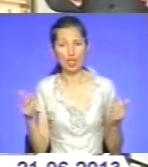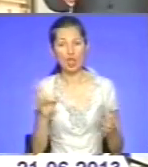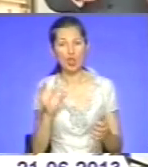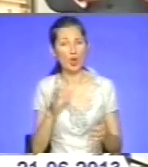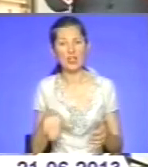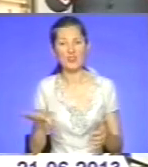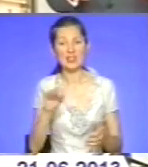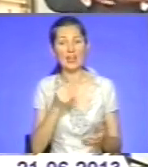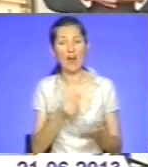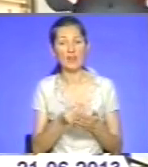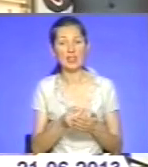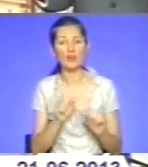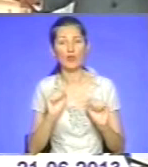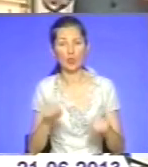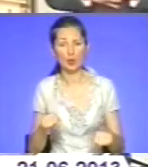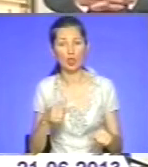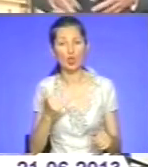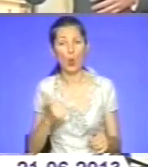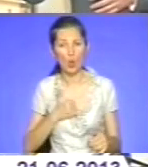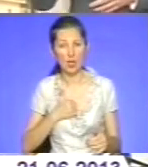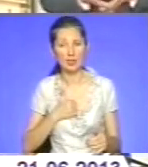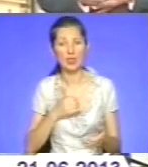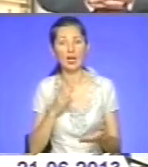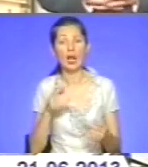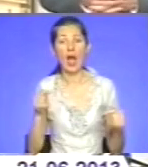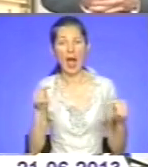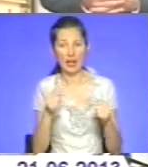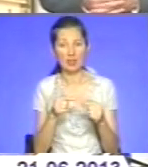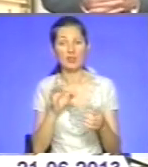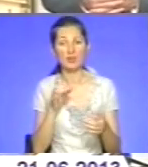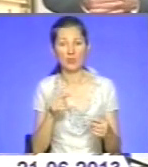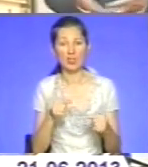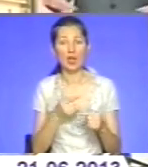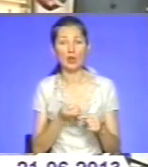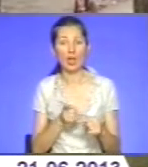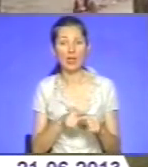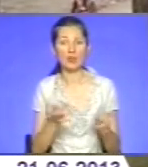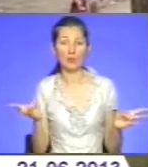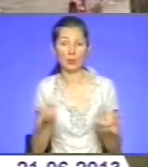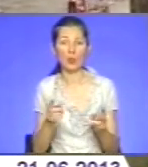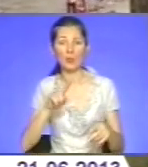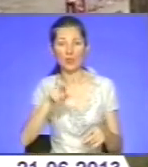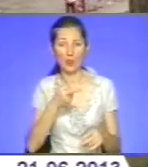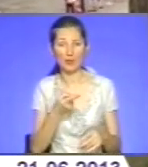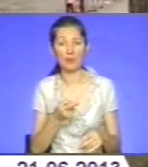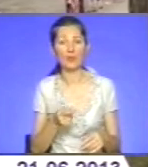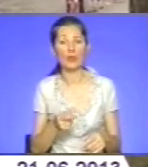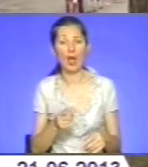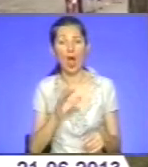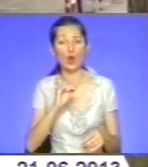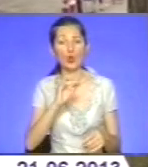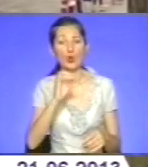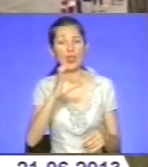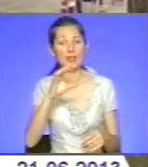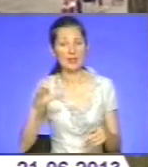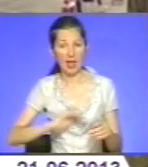всегда финансовые возможности у нас отвечают тем необходимым требованиям. Тим часом в ЮНІСЕФ зізнаються,